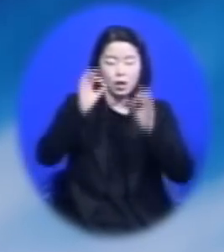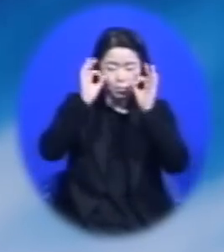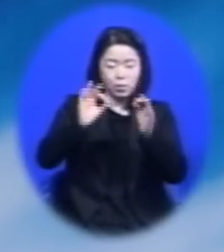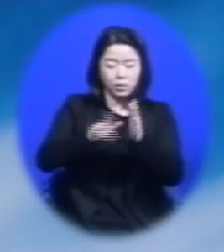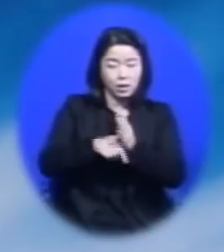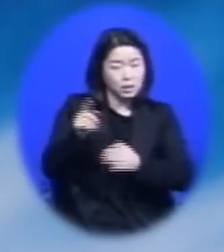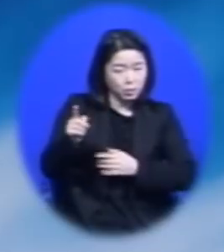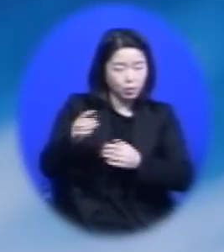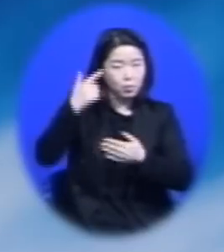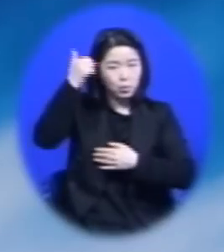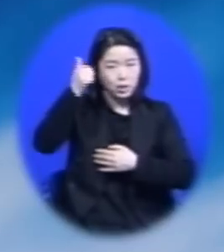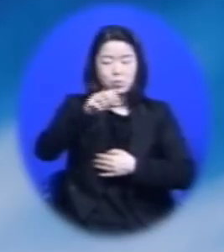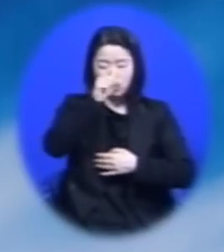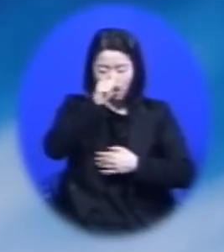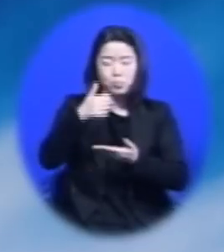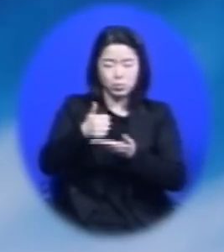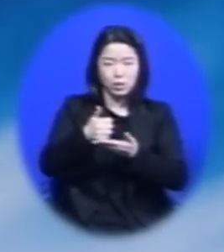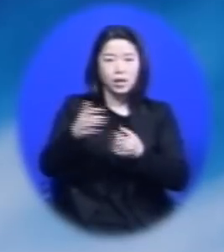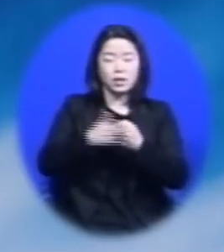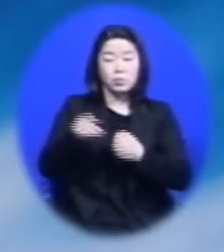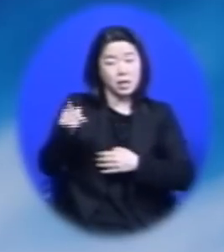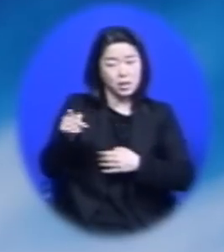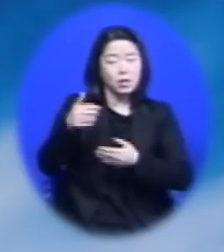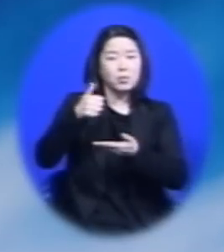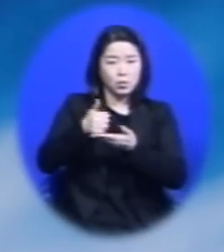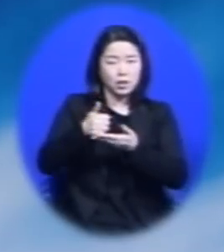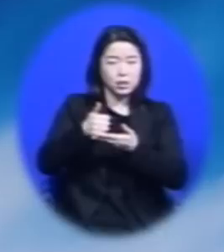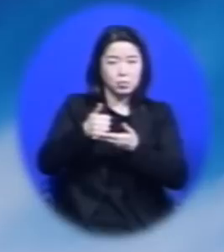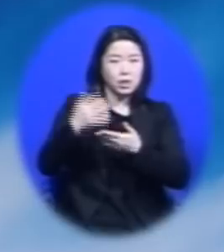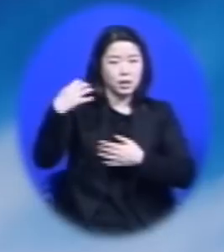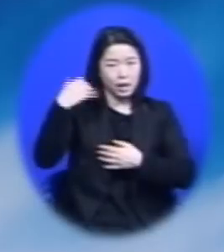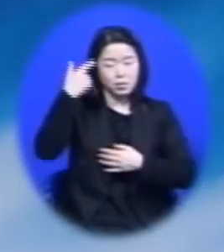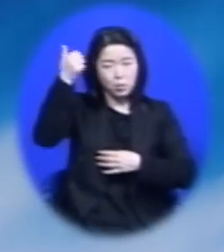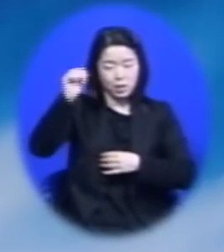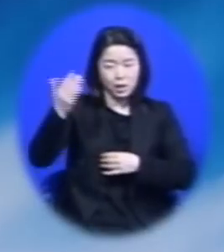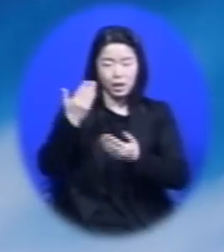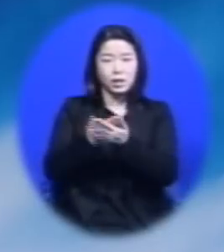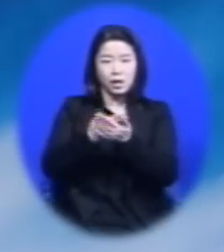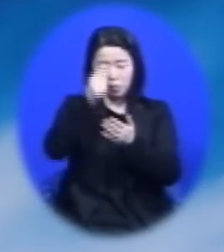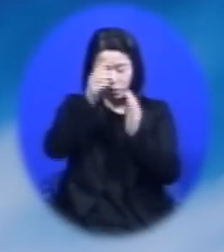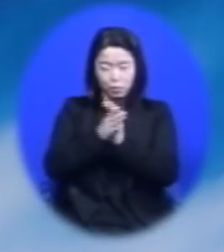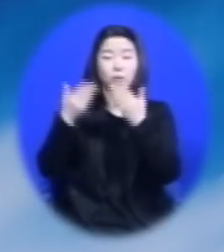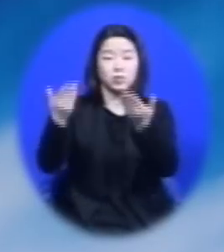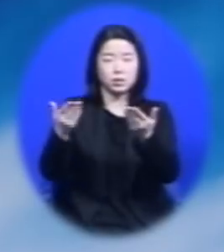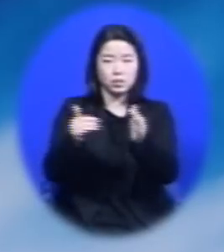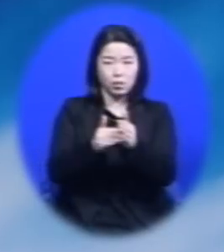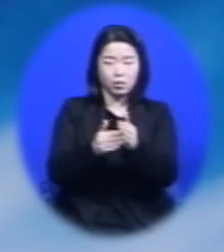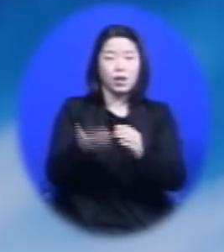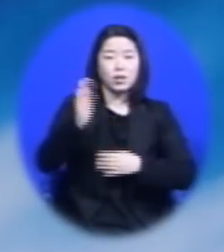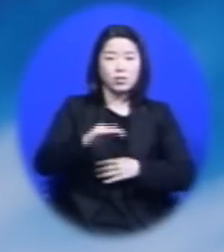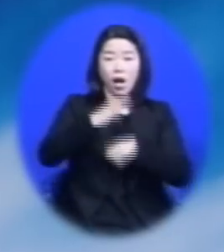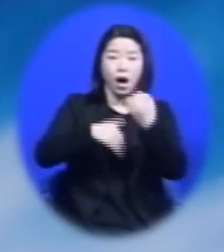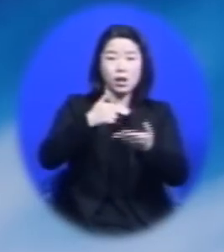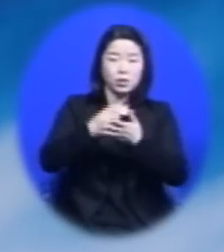좋은 목사님이이 목사님이 우리 교회 담임 목사님을 오게 해달라고 기도를 했어요 근데 하나님께서